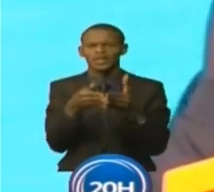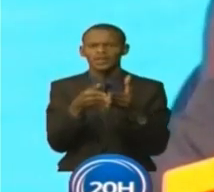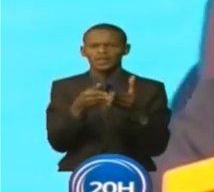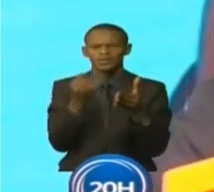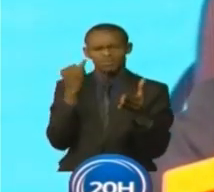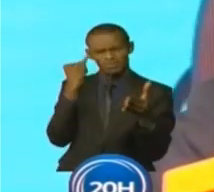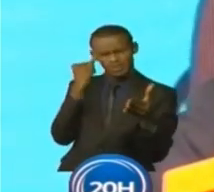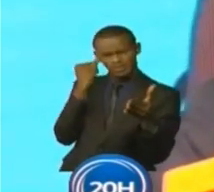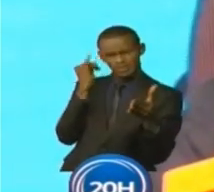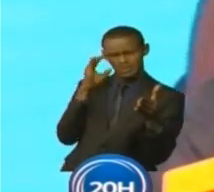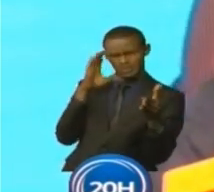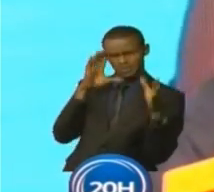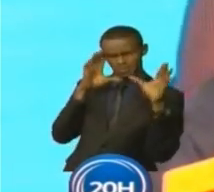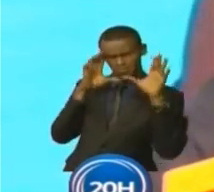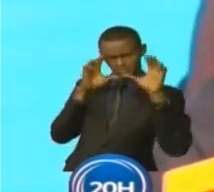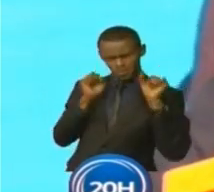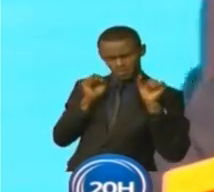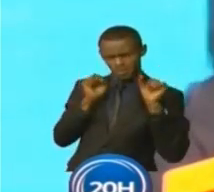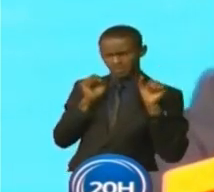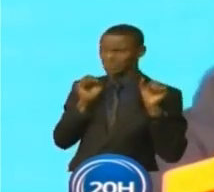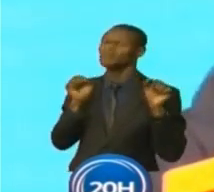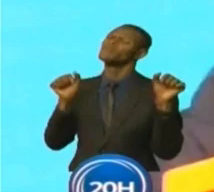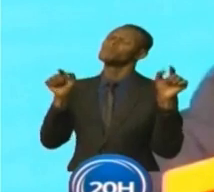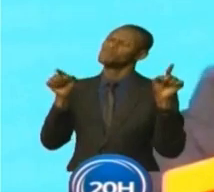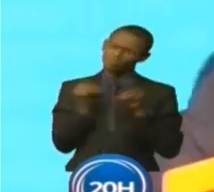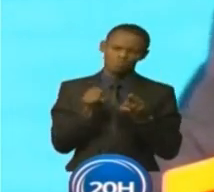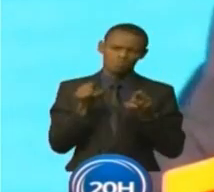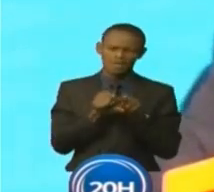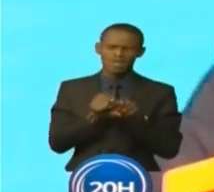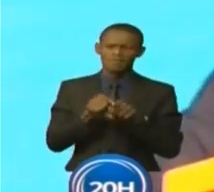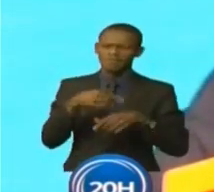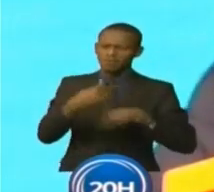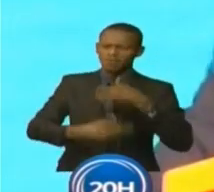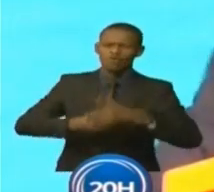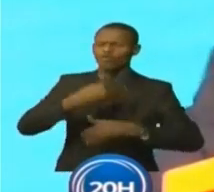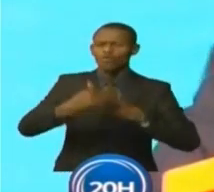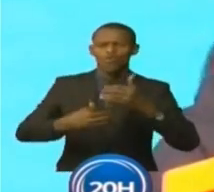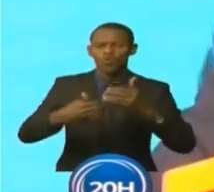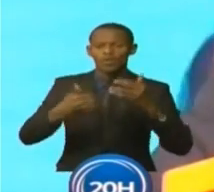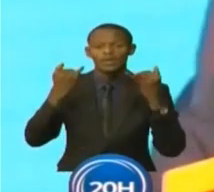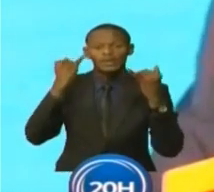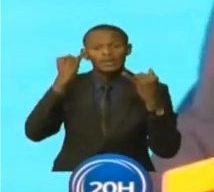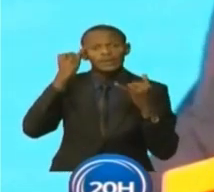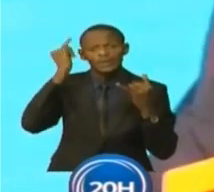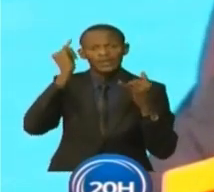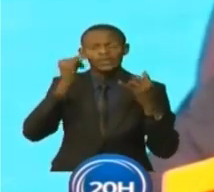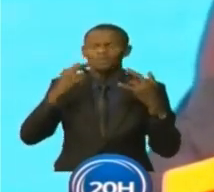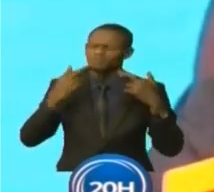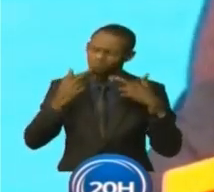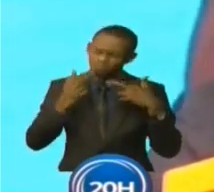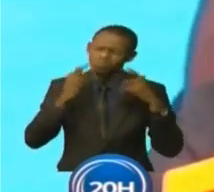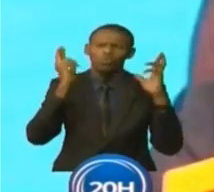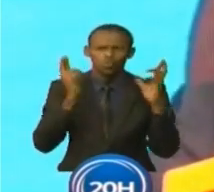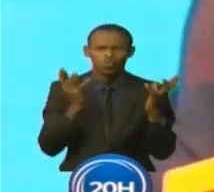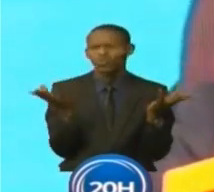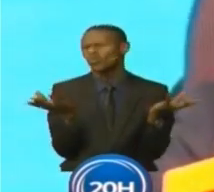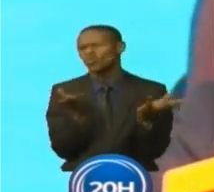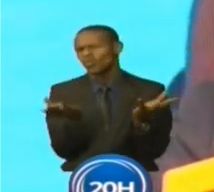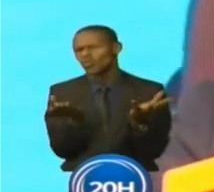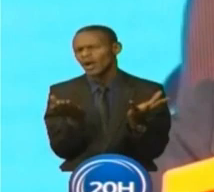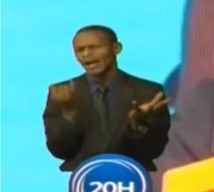Félix-Antoine Tshisekedi Tshilombo, président de la République. Vision qui consiste à la revanche du sol sur le